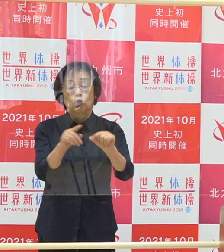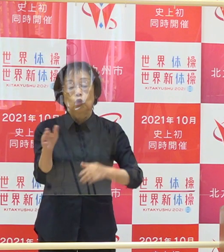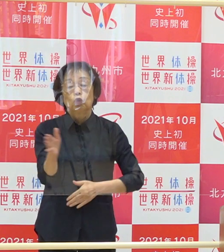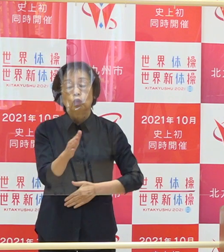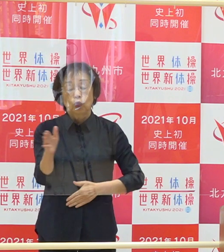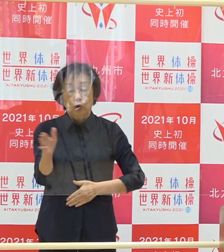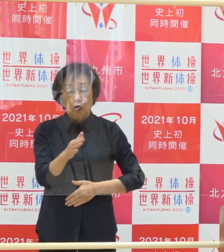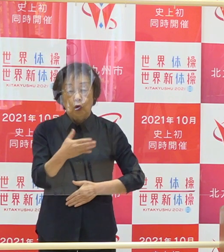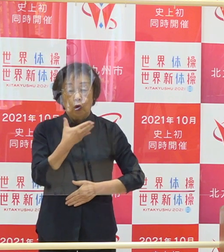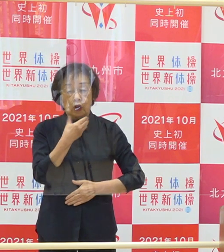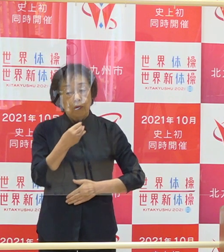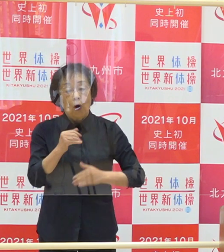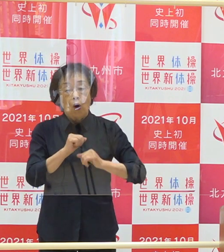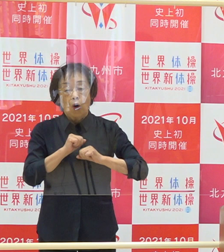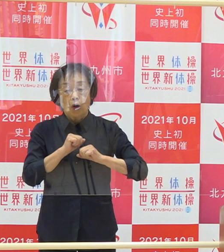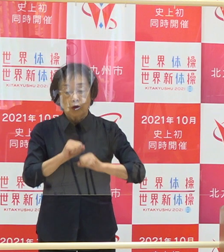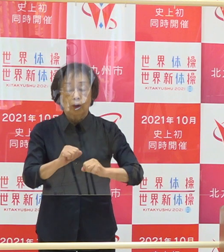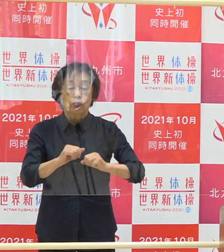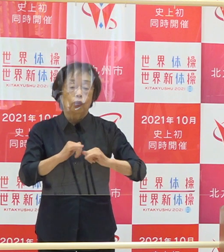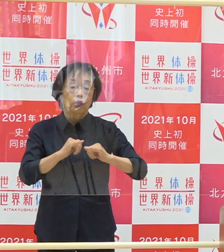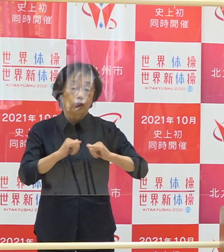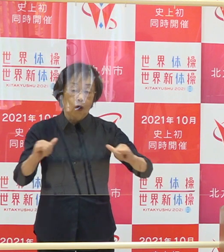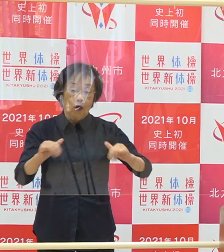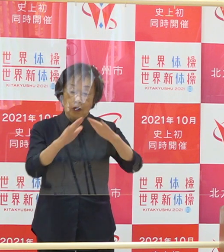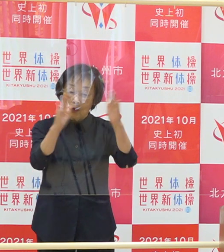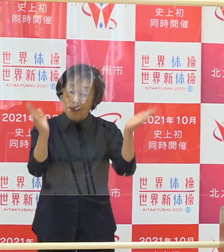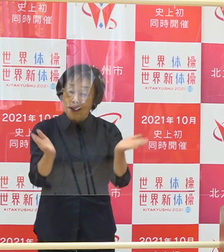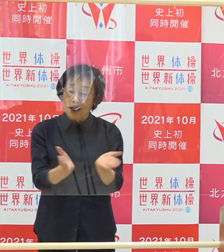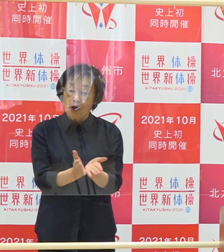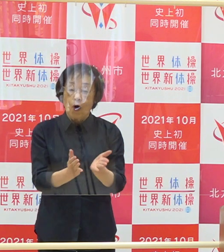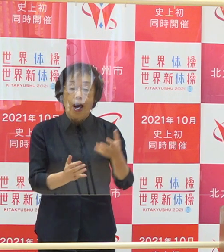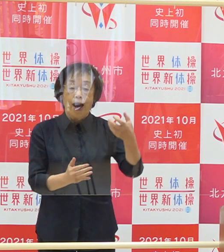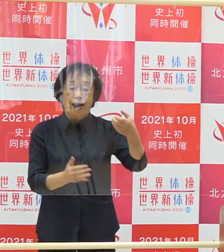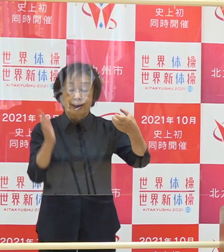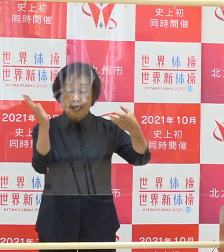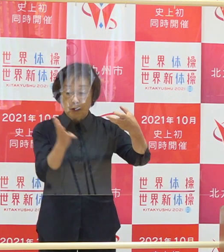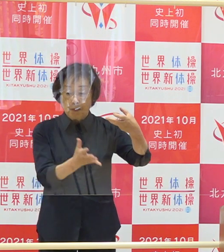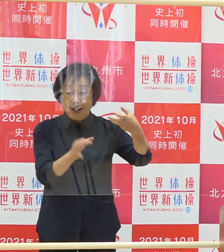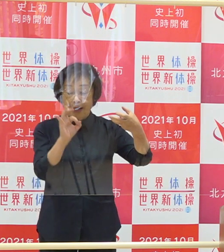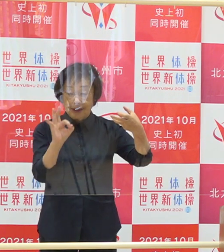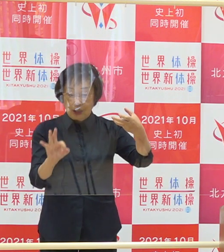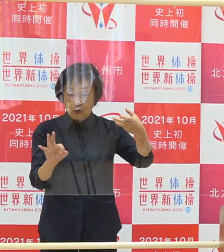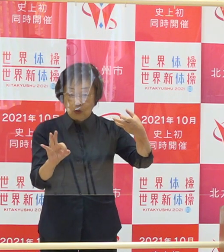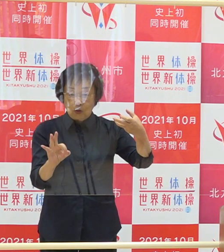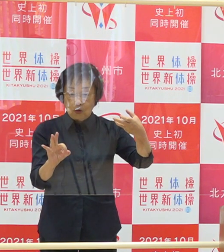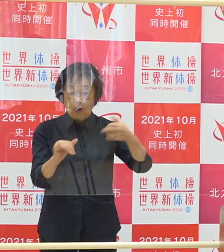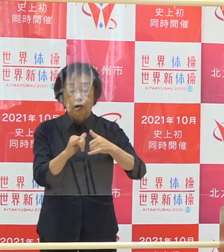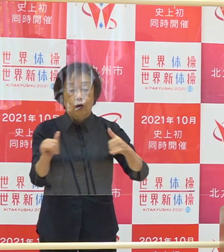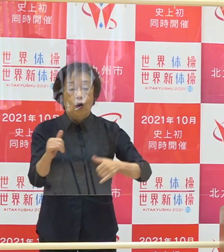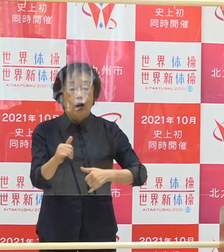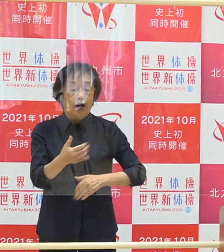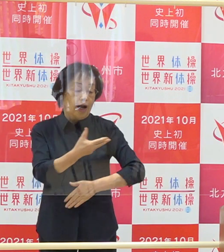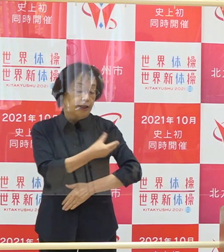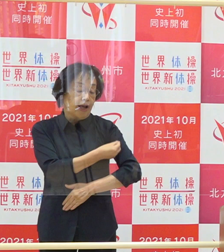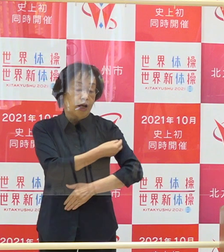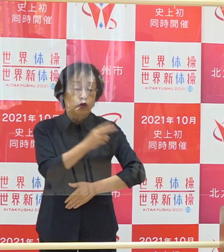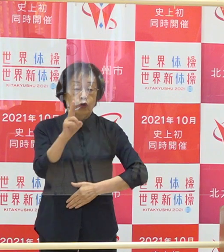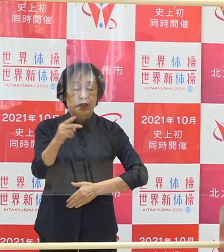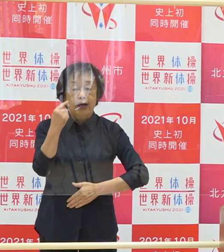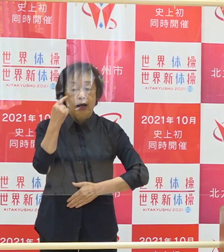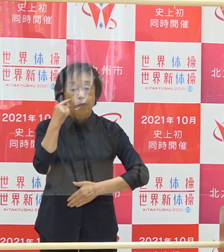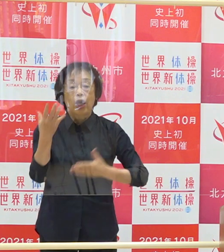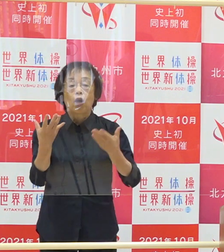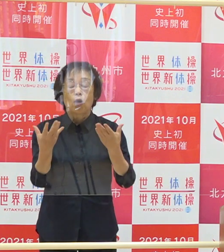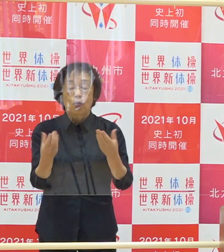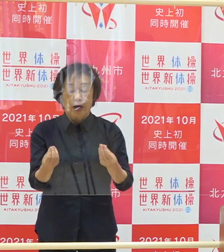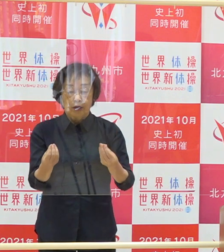希望するほぼ全ての方が、これは8割以上の方でありますが、2回の接種を完了する見込